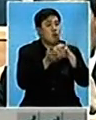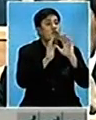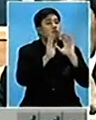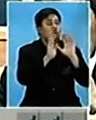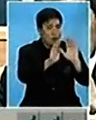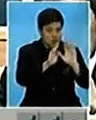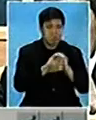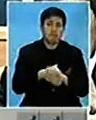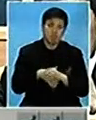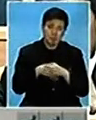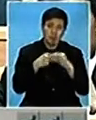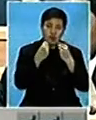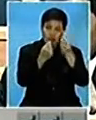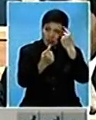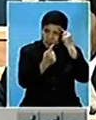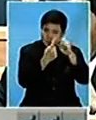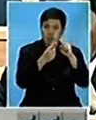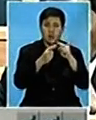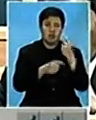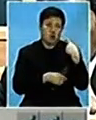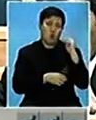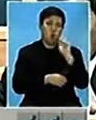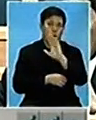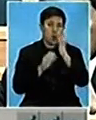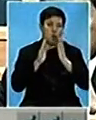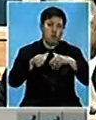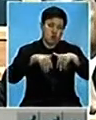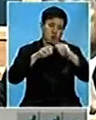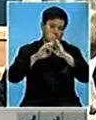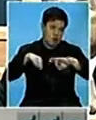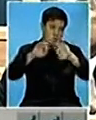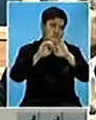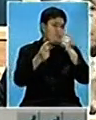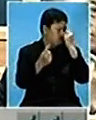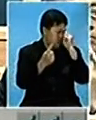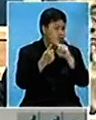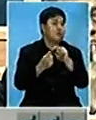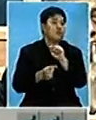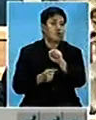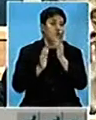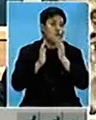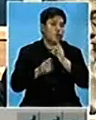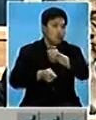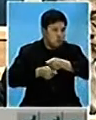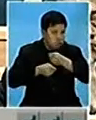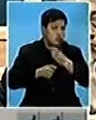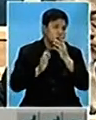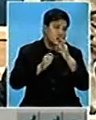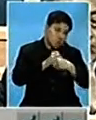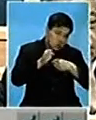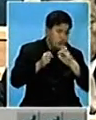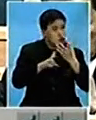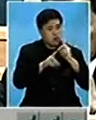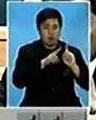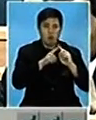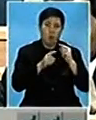ขอให้ยึดถือผลประโยชน์ประชาชนเป็นสำคัญเพราะ ชาวไร่ชาวนาเป็นกำลังสำคัญของประเ